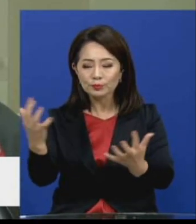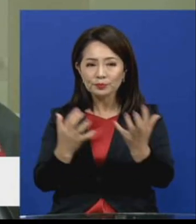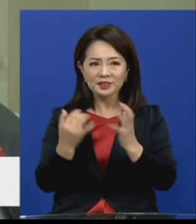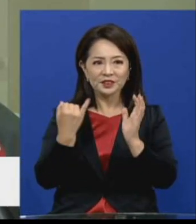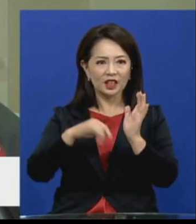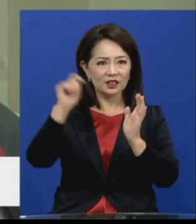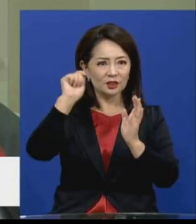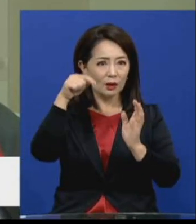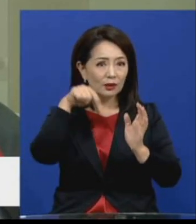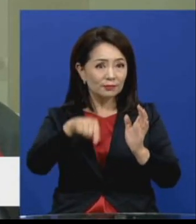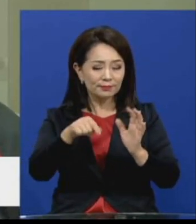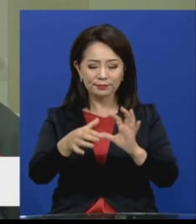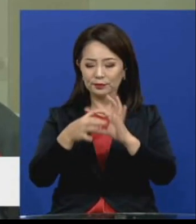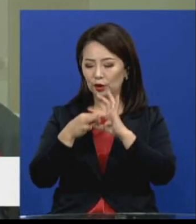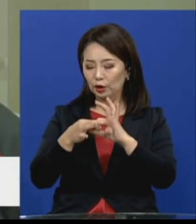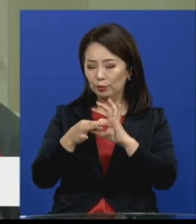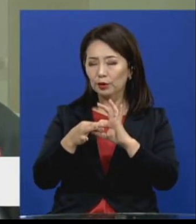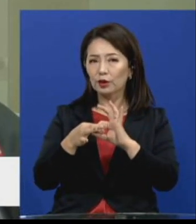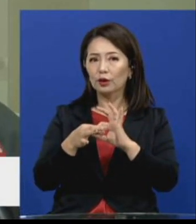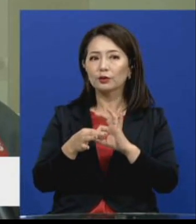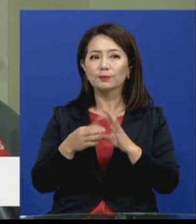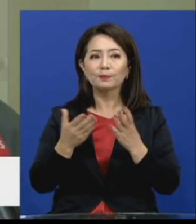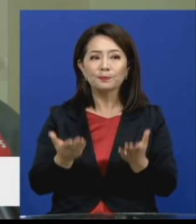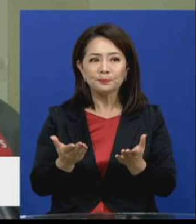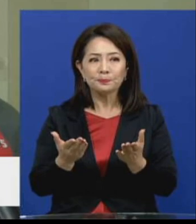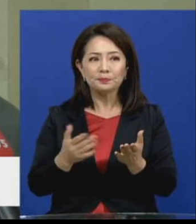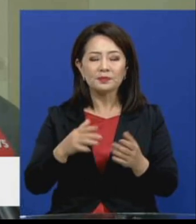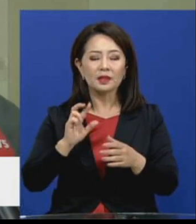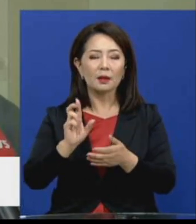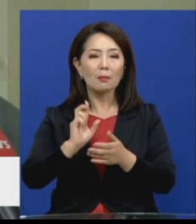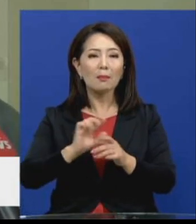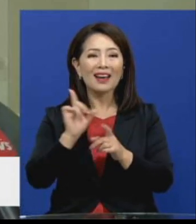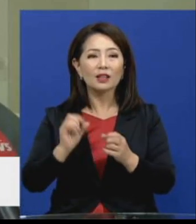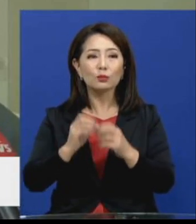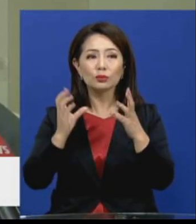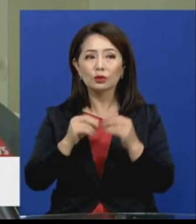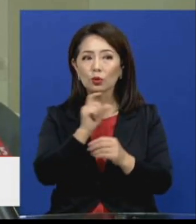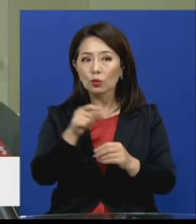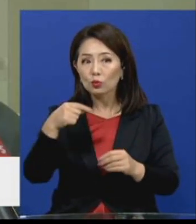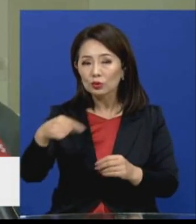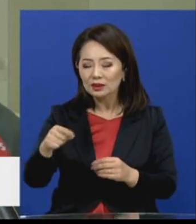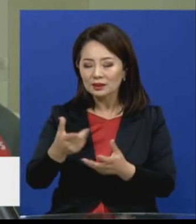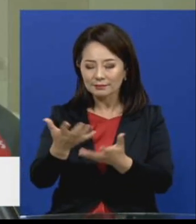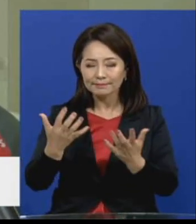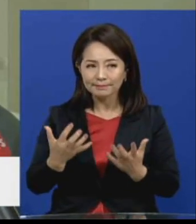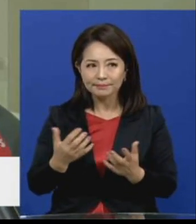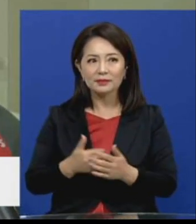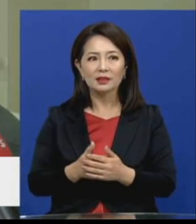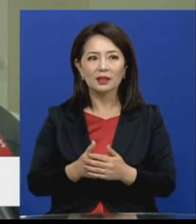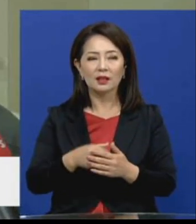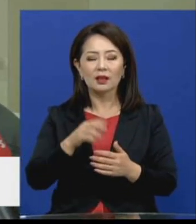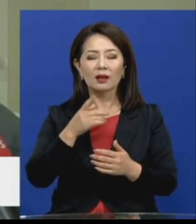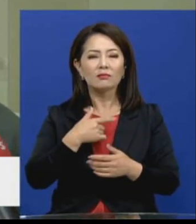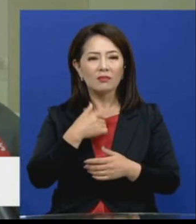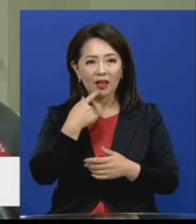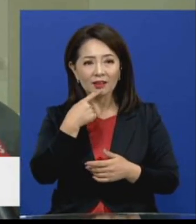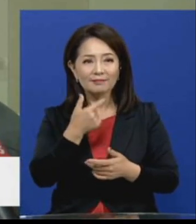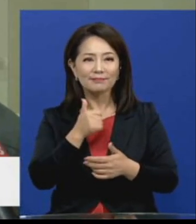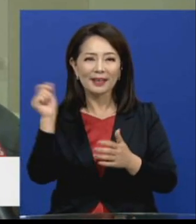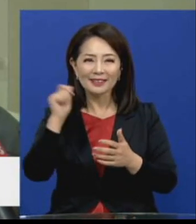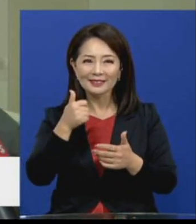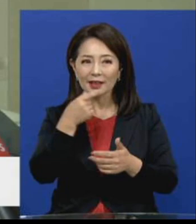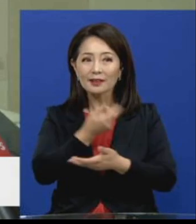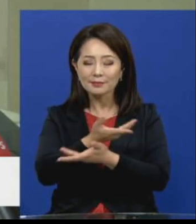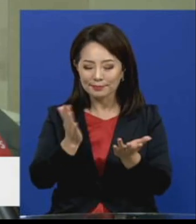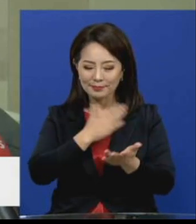жилийн өмнө энэ сайхан баярын өдөр бас баялаг бүтээгчдээ бас хэлэхдээ баяртай байна.